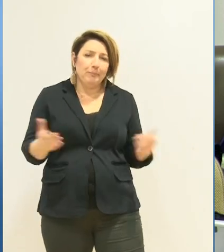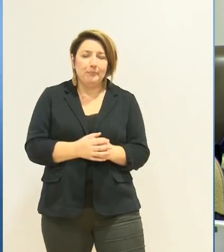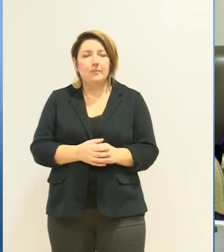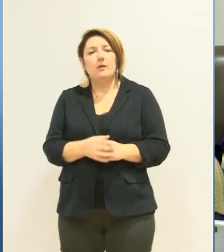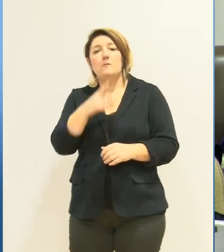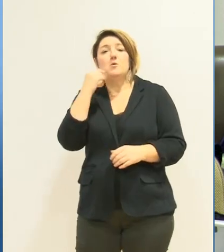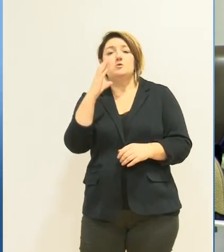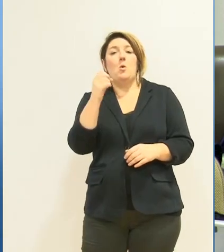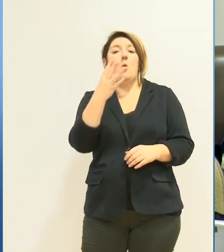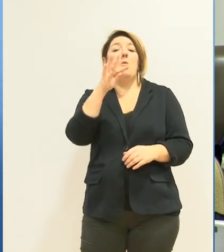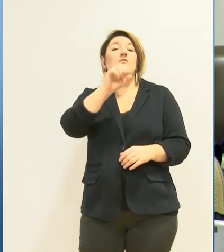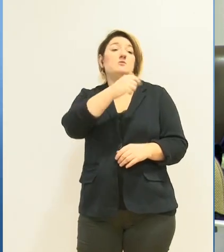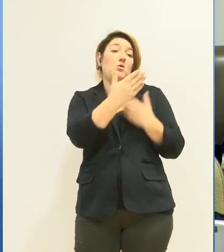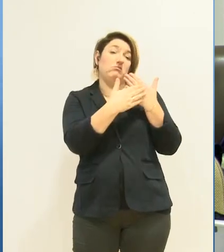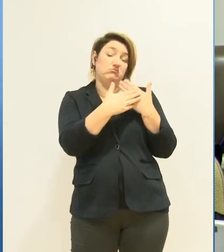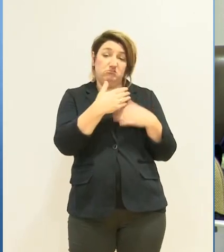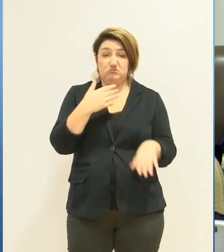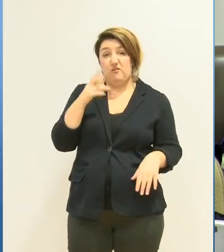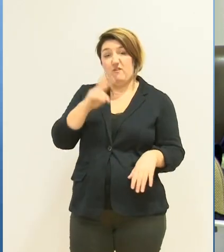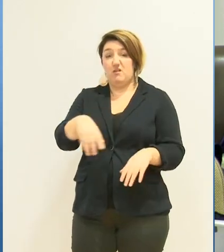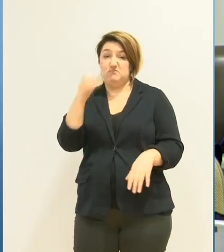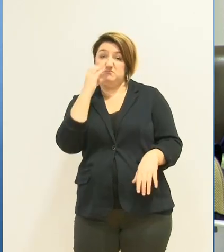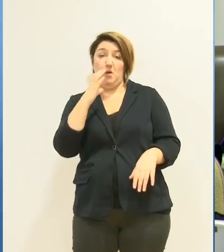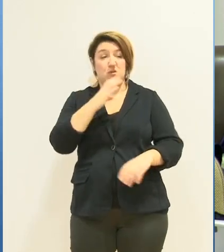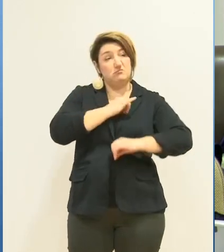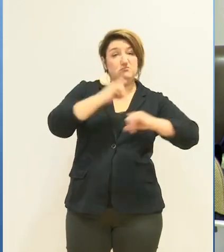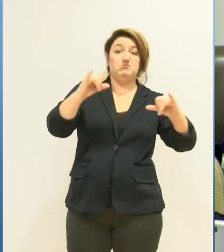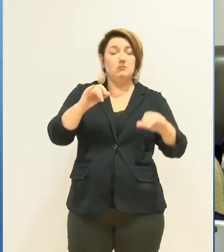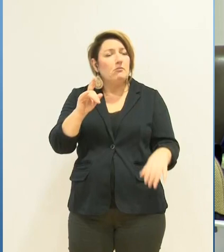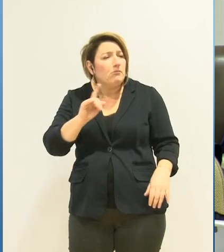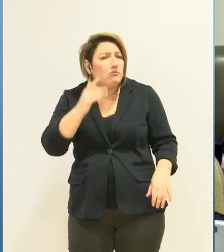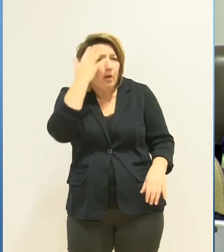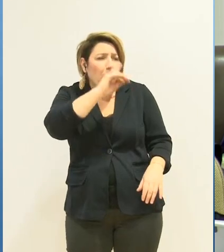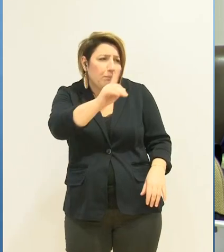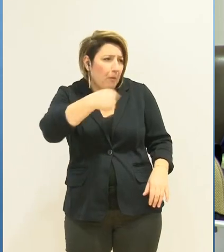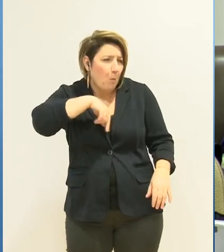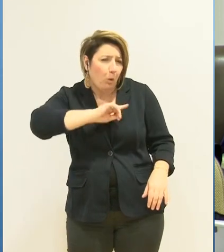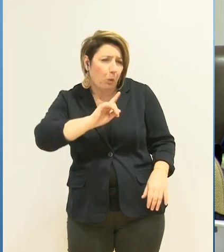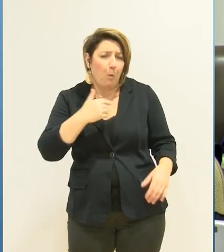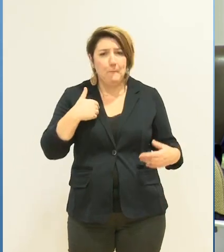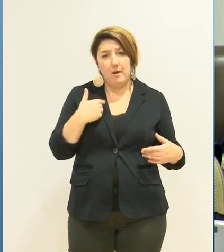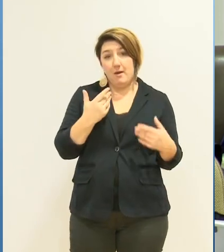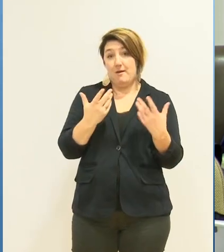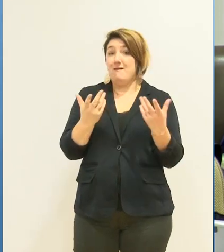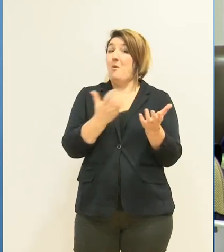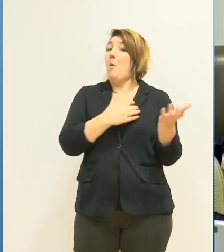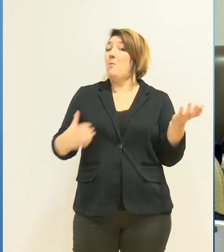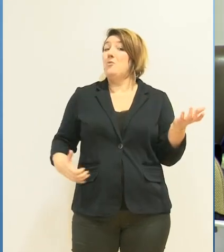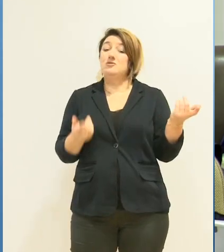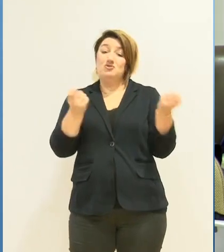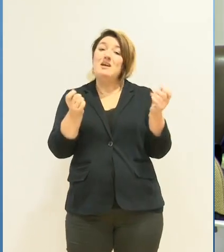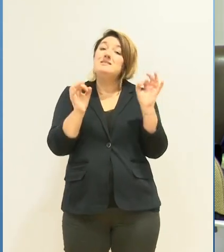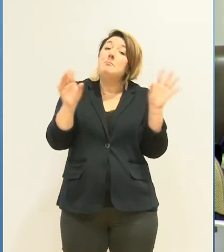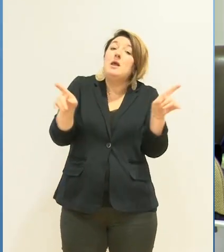l'homme confesse on va dire que c'est un ultra capitaliste rassurez-vous pas du tout mais je pense qu'une commune se gère comme une famille ou comme une